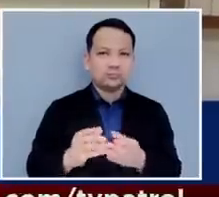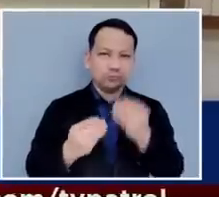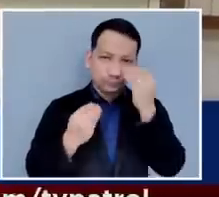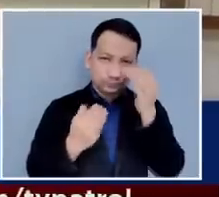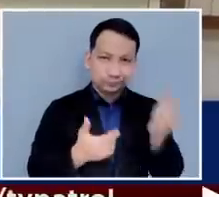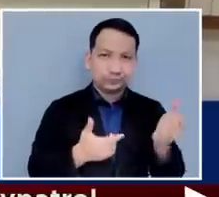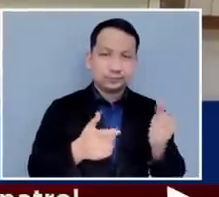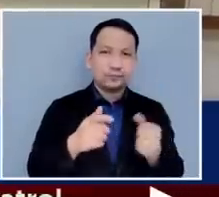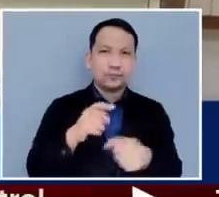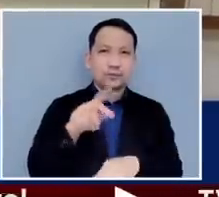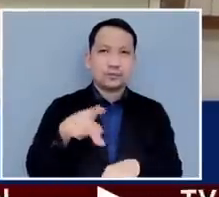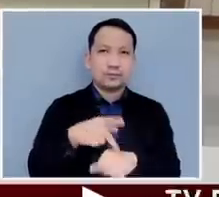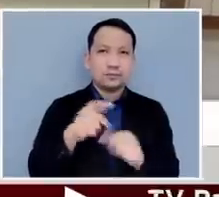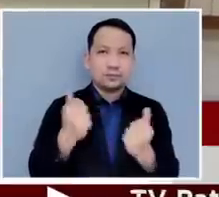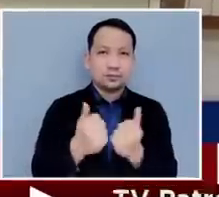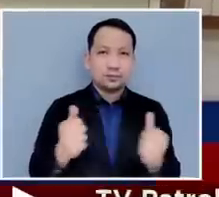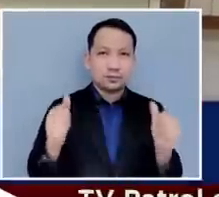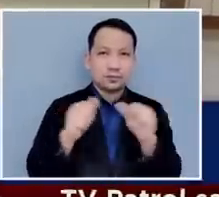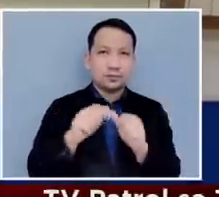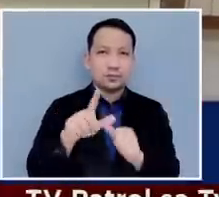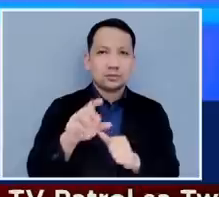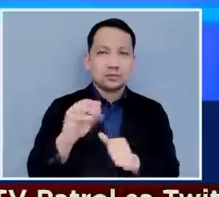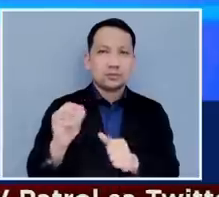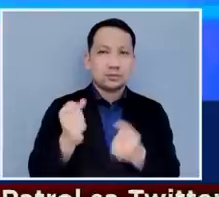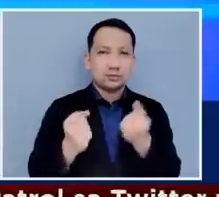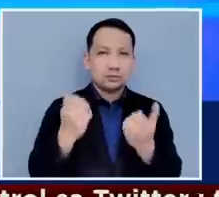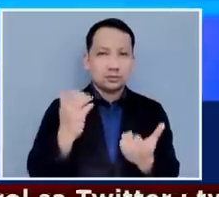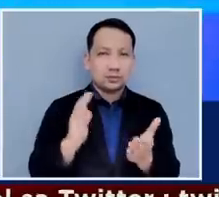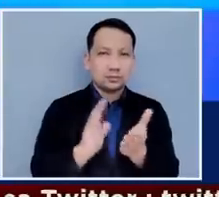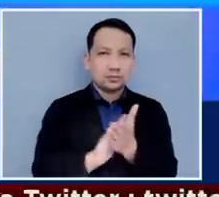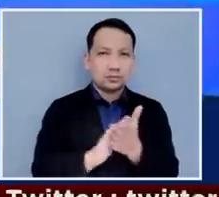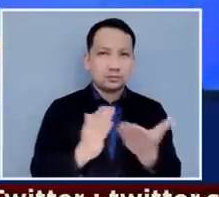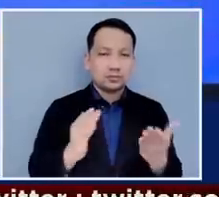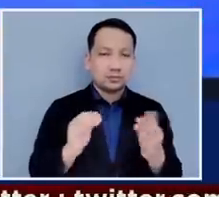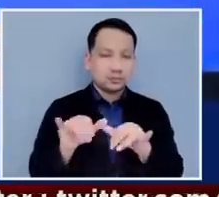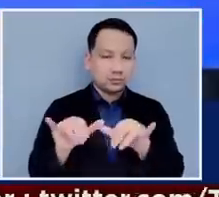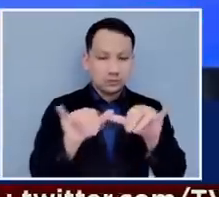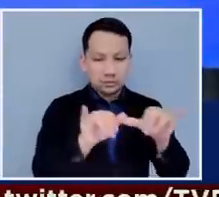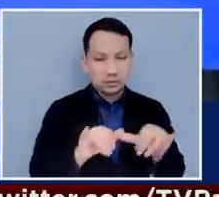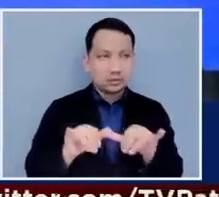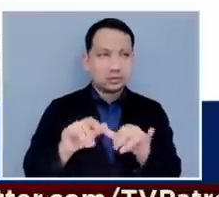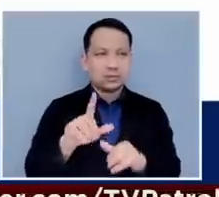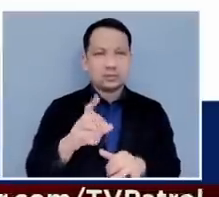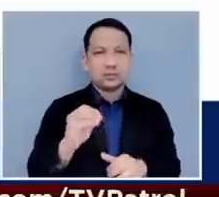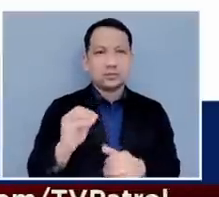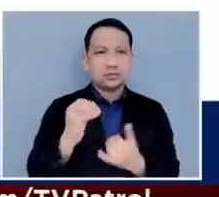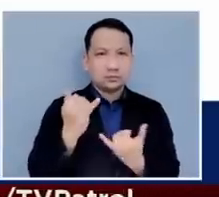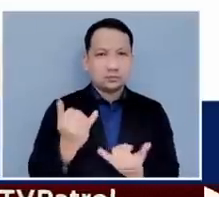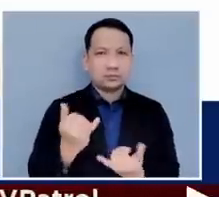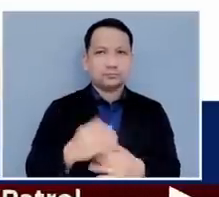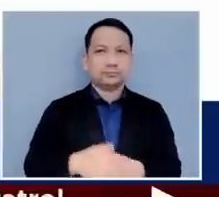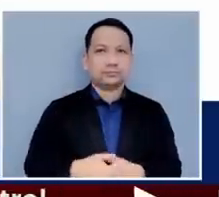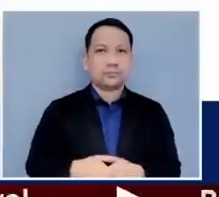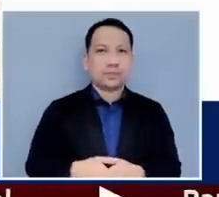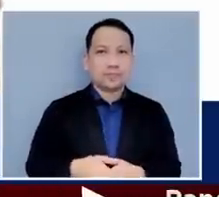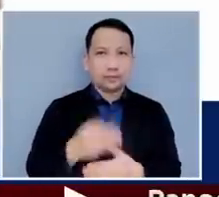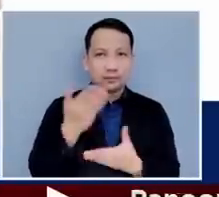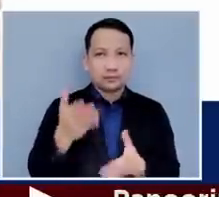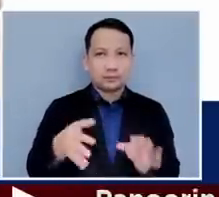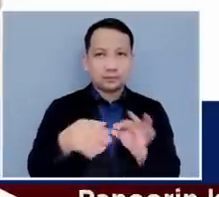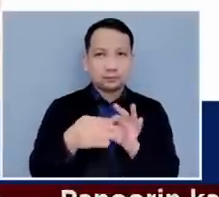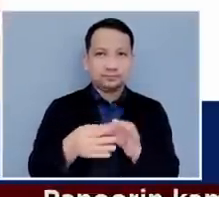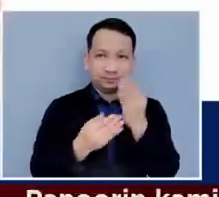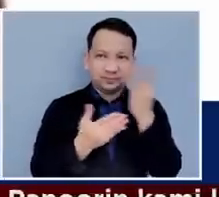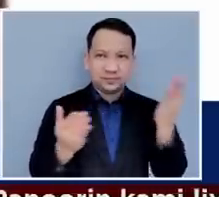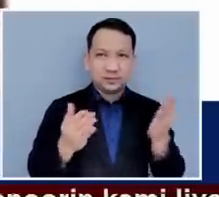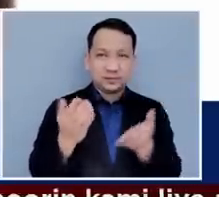Philippine Association of LTO Accredited Driving Schools sa standardization ng LTO sa ngayon. Pero kung maaapektuhan ang kanilang